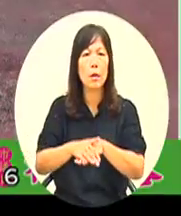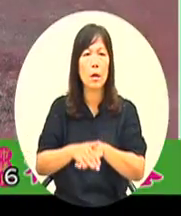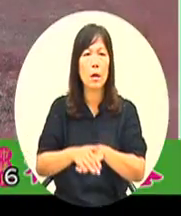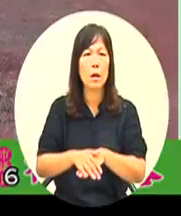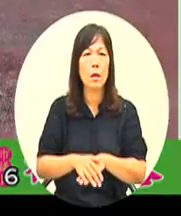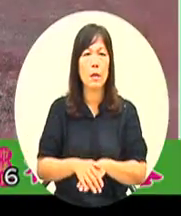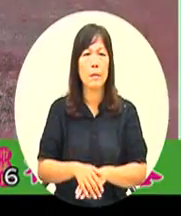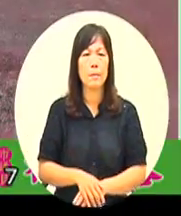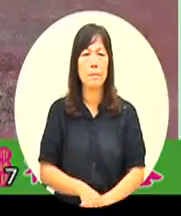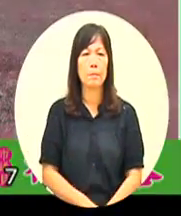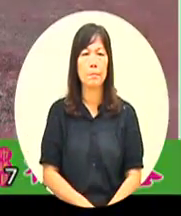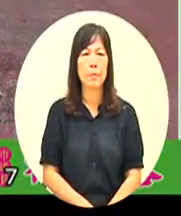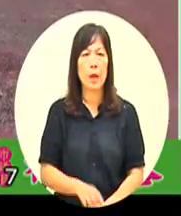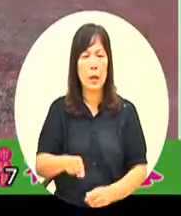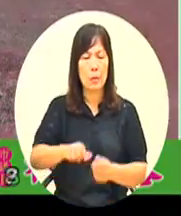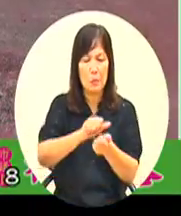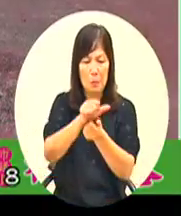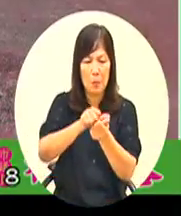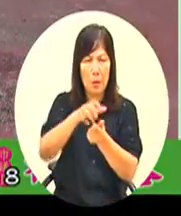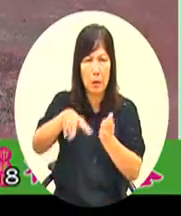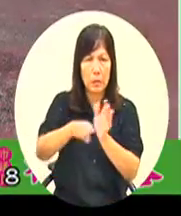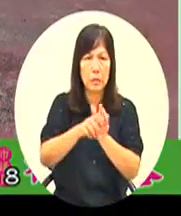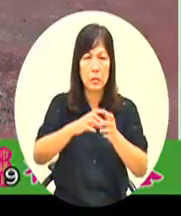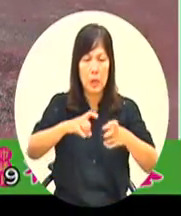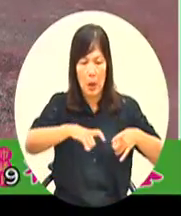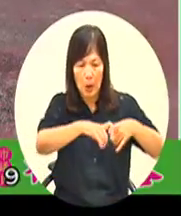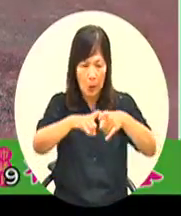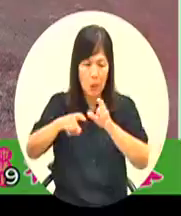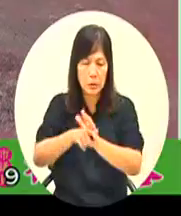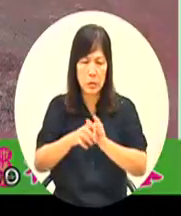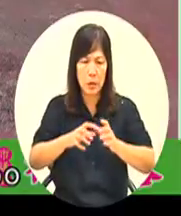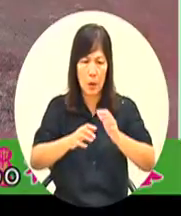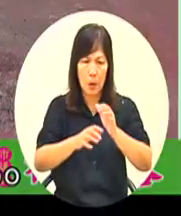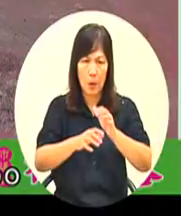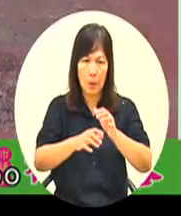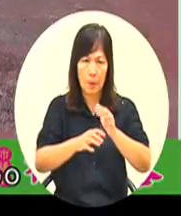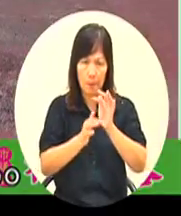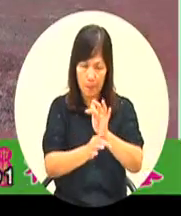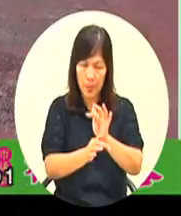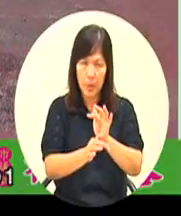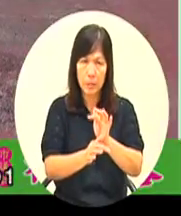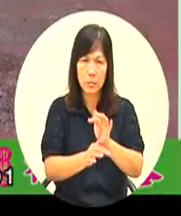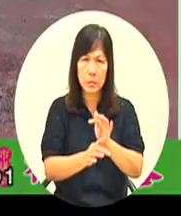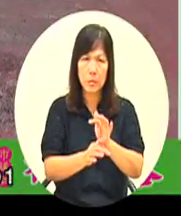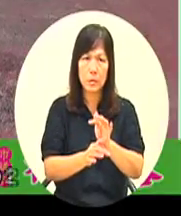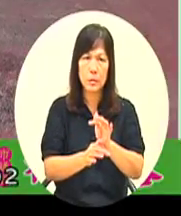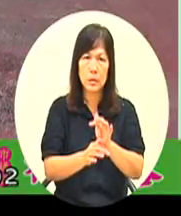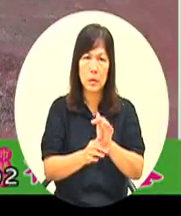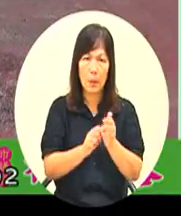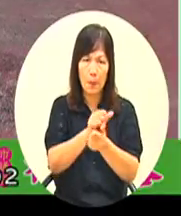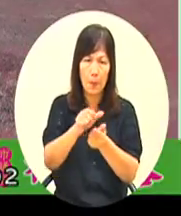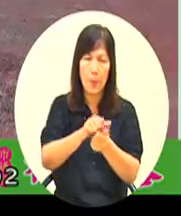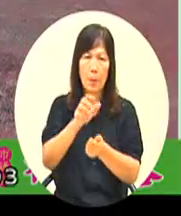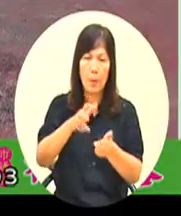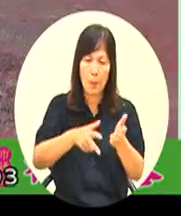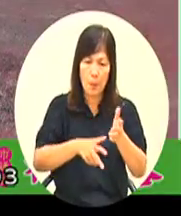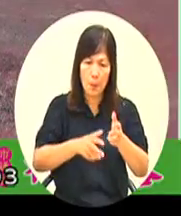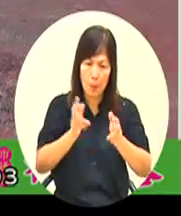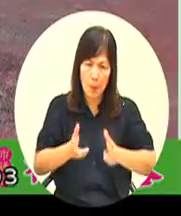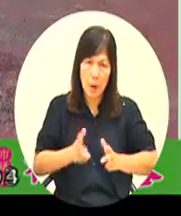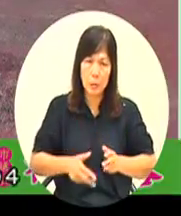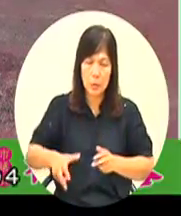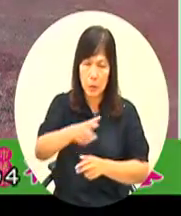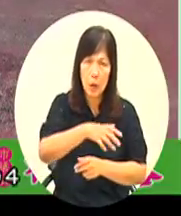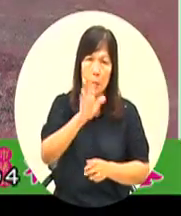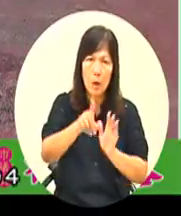个操场它是国际型标准型的PU 跑道，那如果说都来